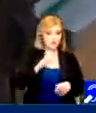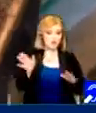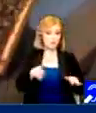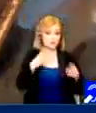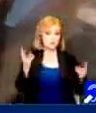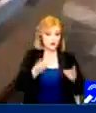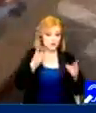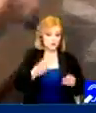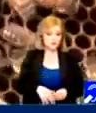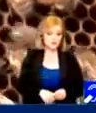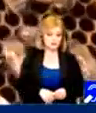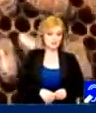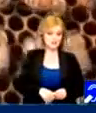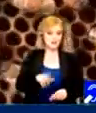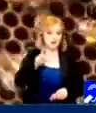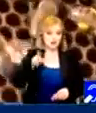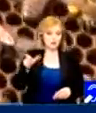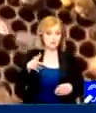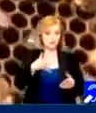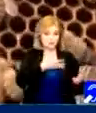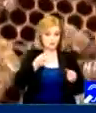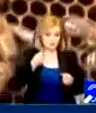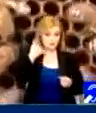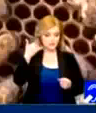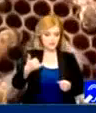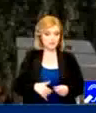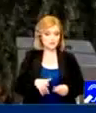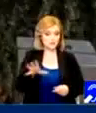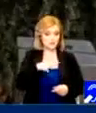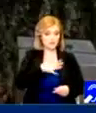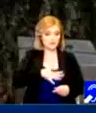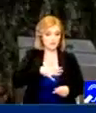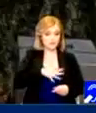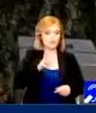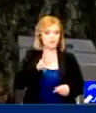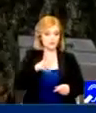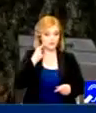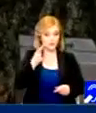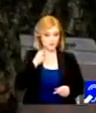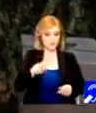Jean a primit apeluri și mesaje din lumea întreagă. Mulți s-au arătat îngrijorați de soarta albinelor.